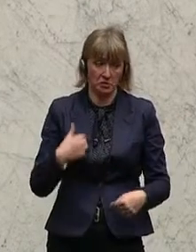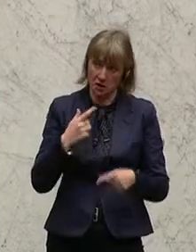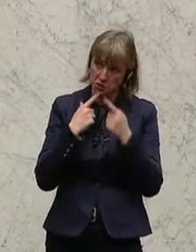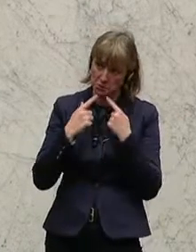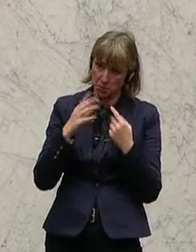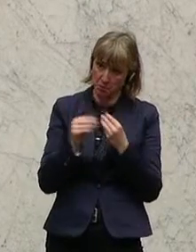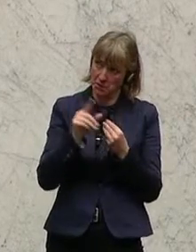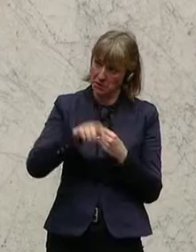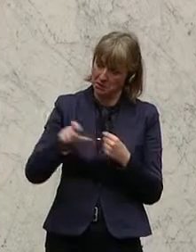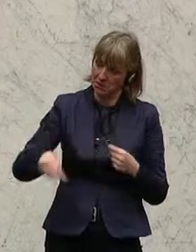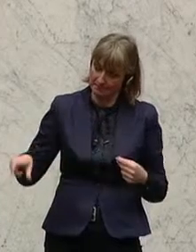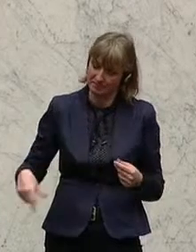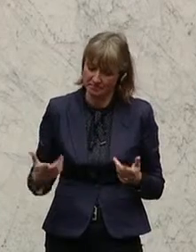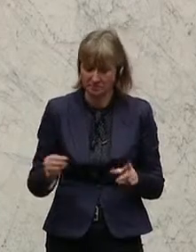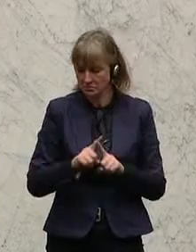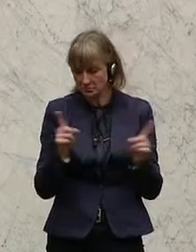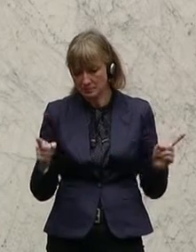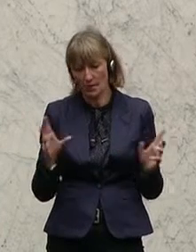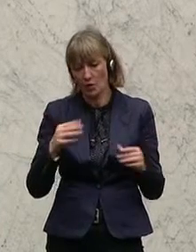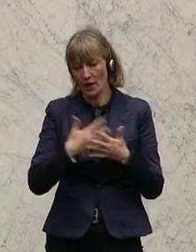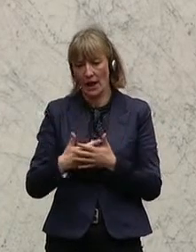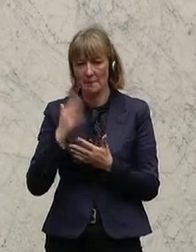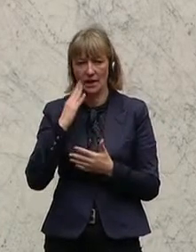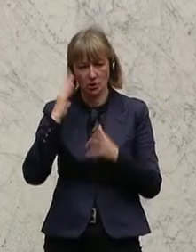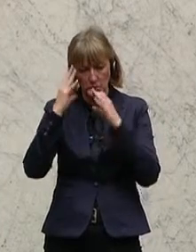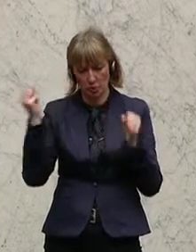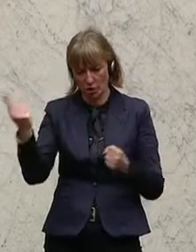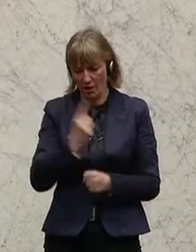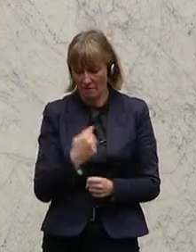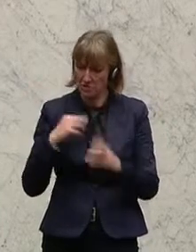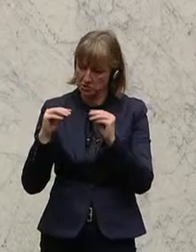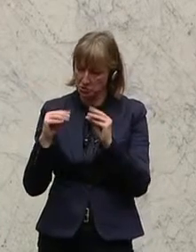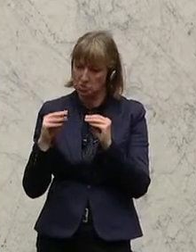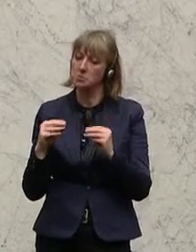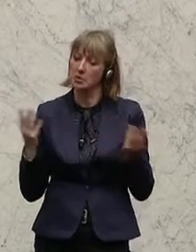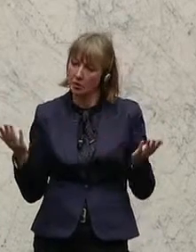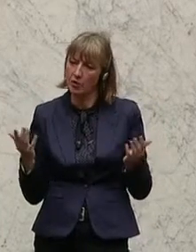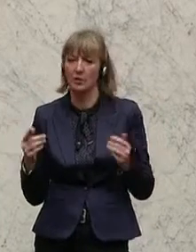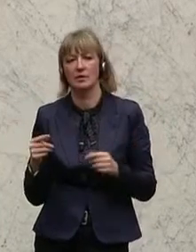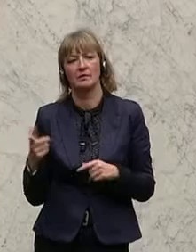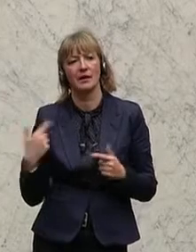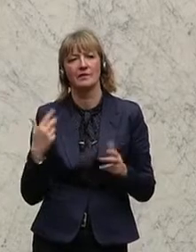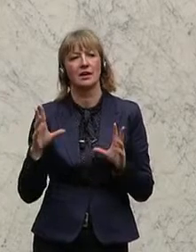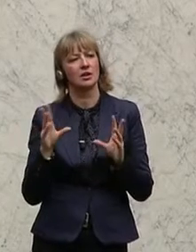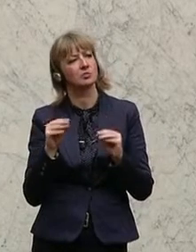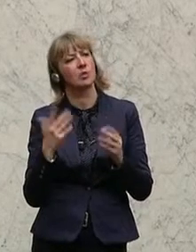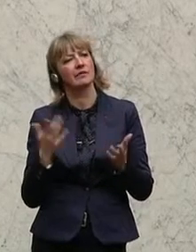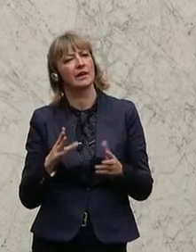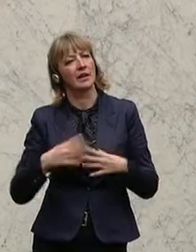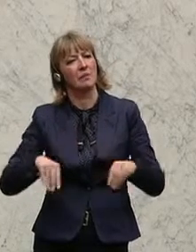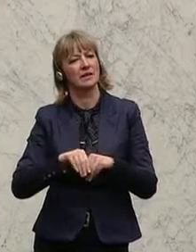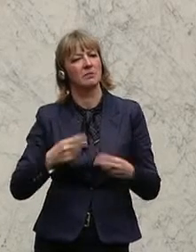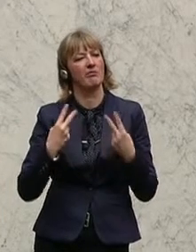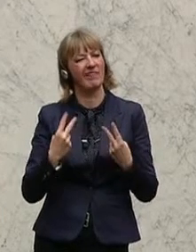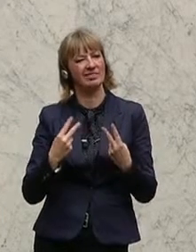zu sprechen, auch mit anderen von der amerikanischen Botschaft, und die uns über die Werte, die gemeinsamen Werte